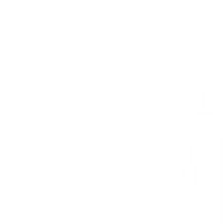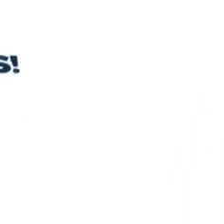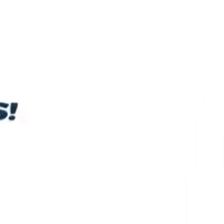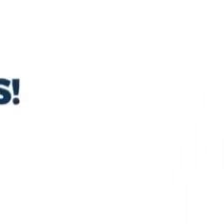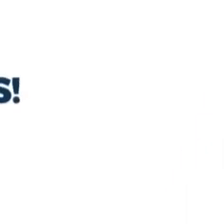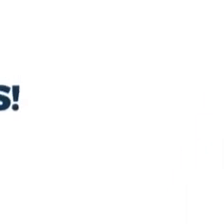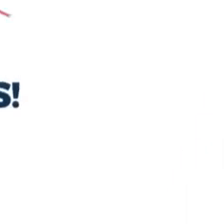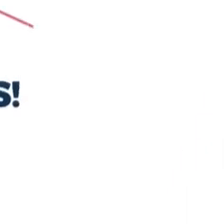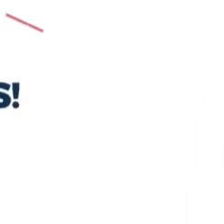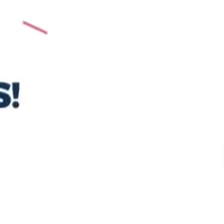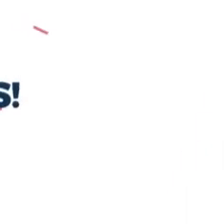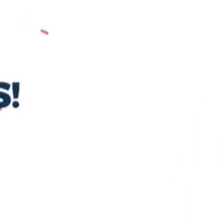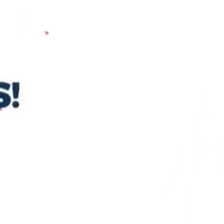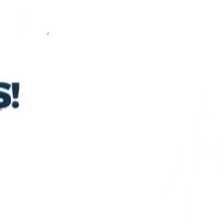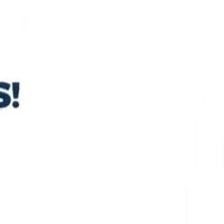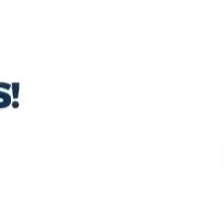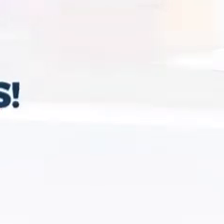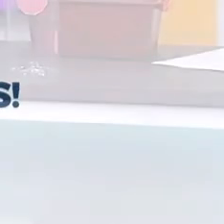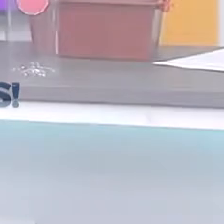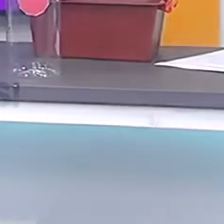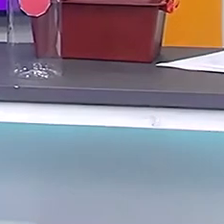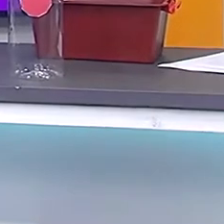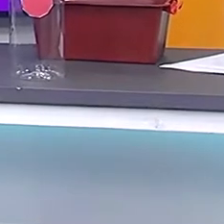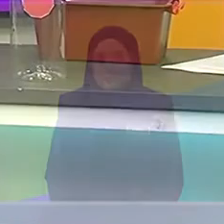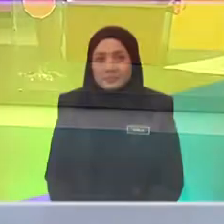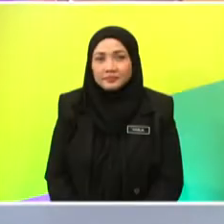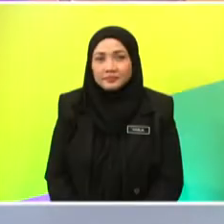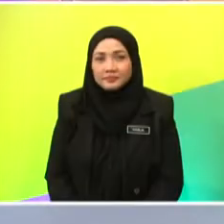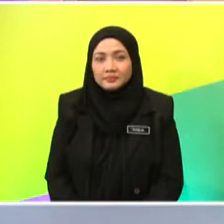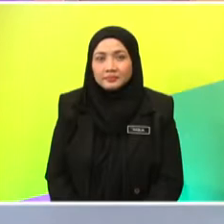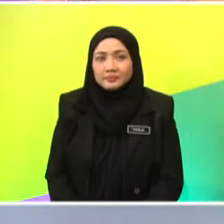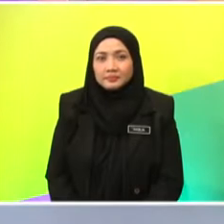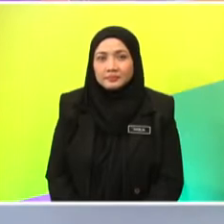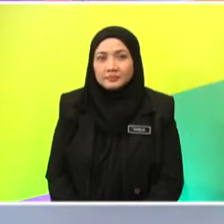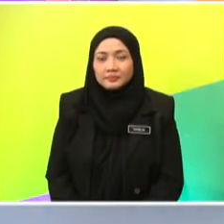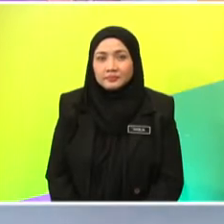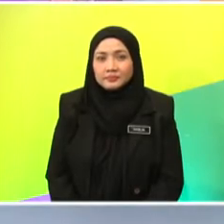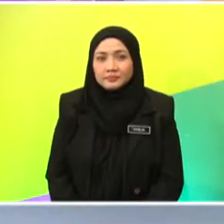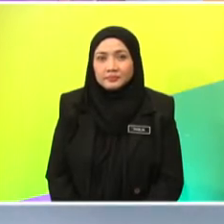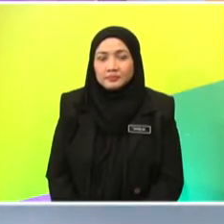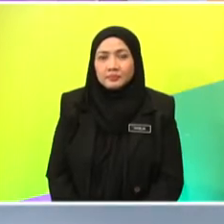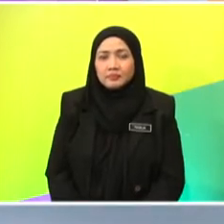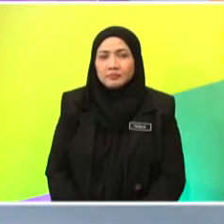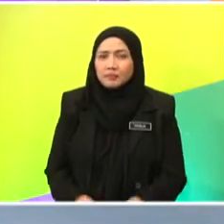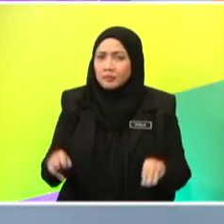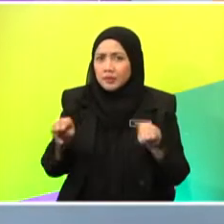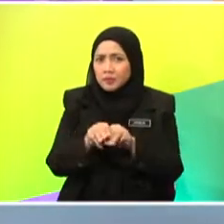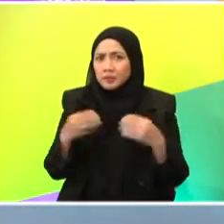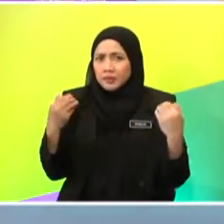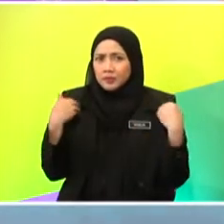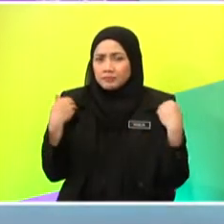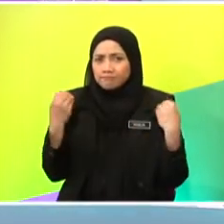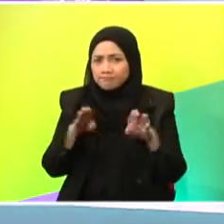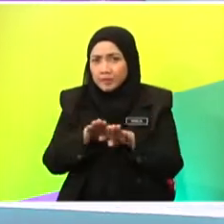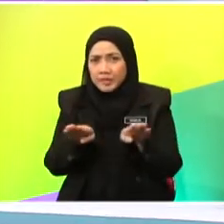Sidik TV GPM Hm macem-macem perbedaan cek go-jek